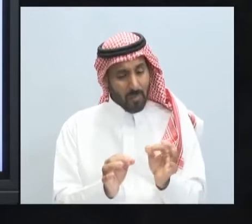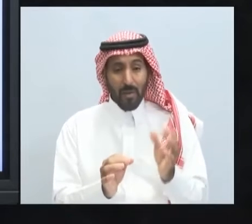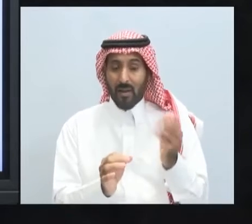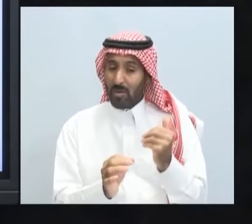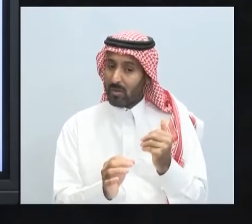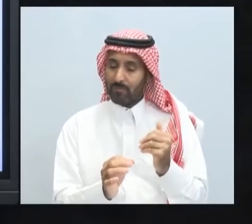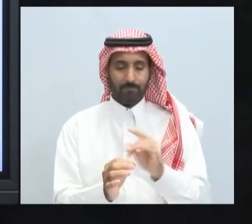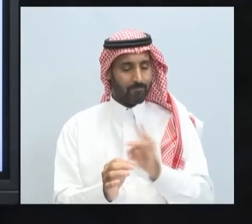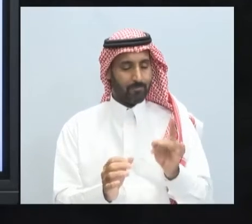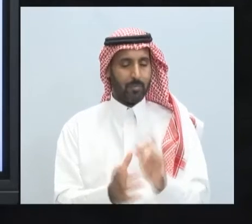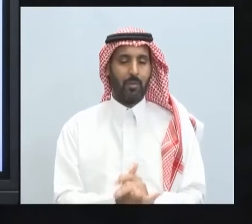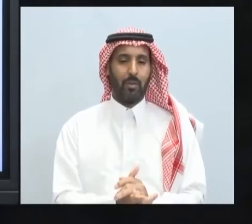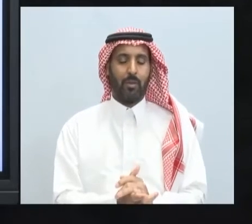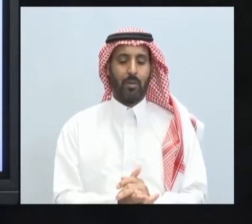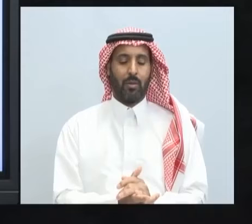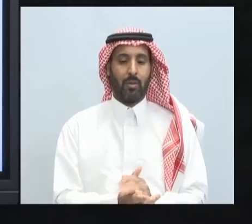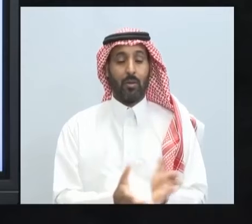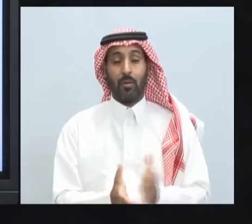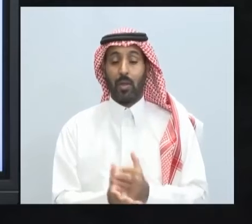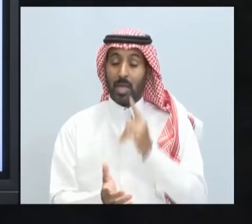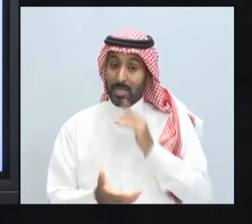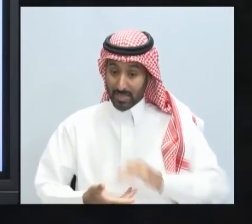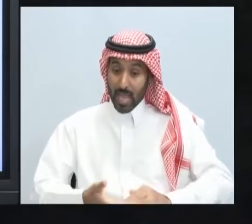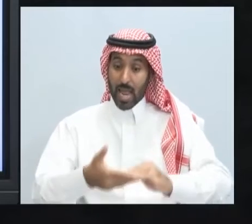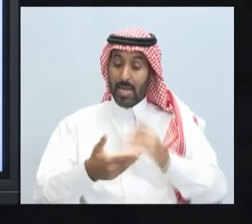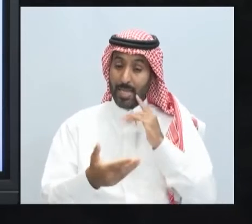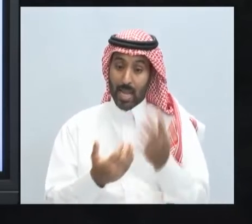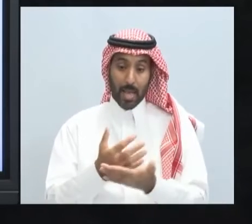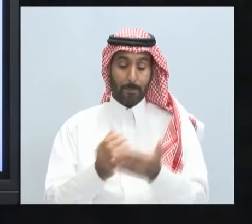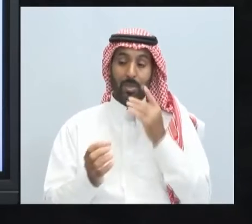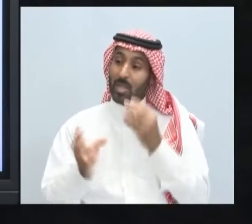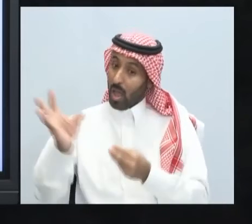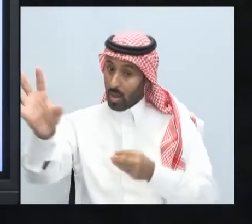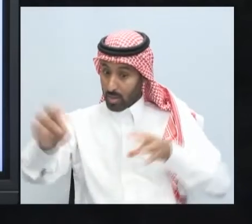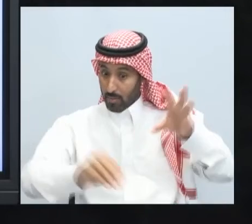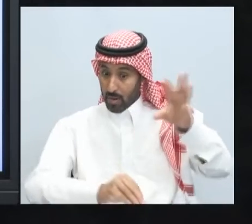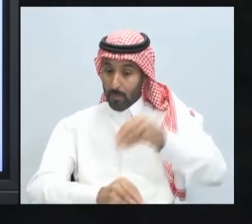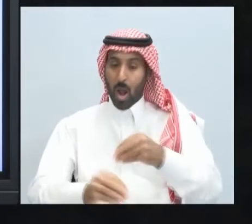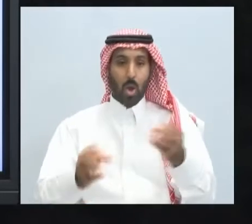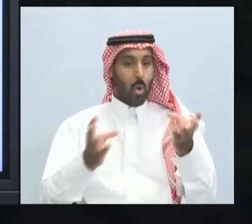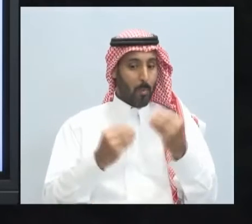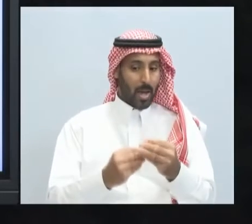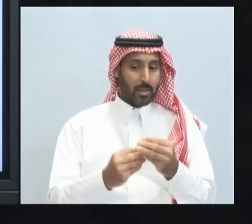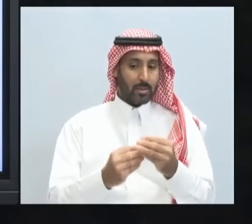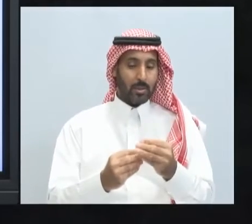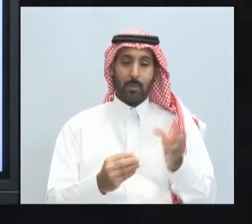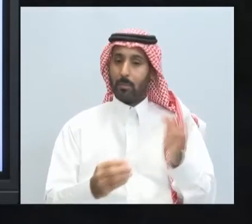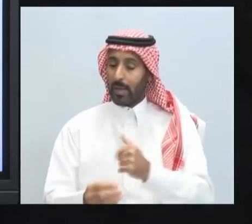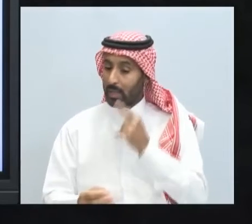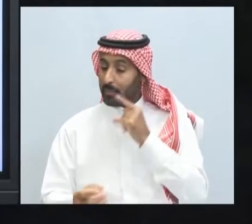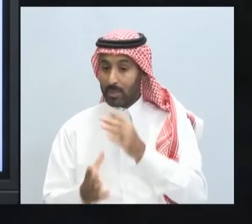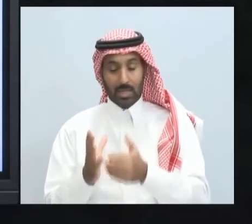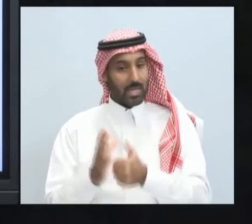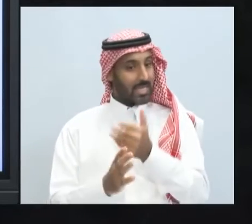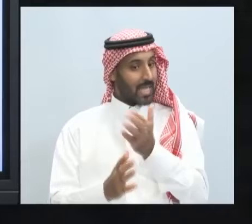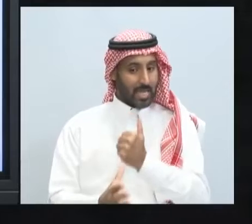قيمه لا هي تساعدنا الحواس على جمع المعلومات لكن لا تستطيع